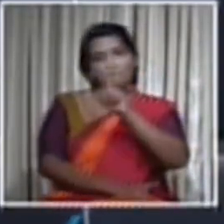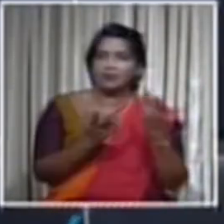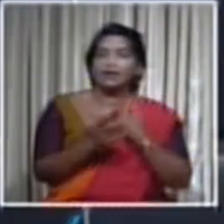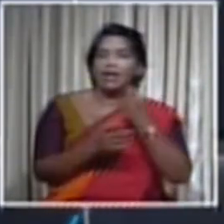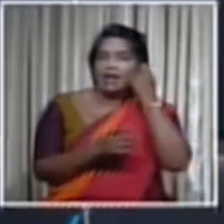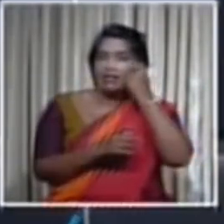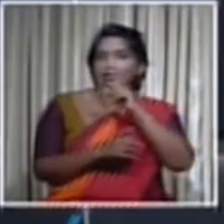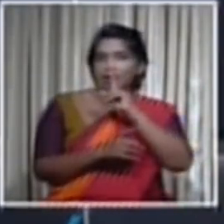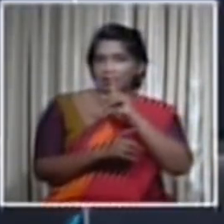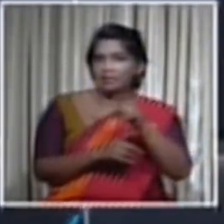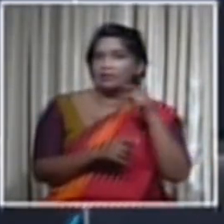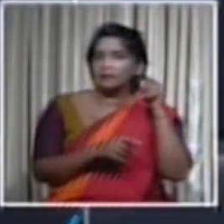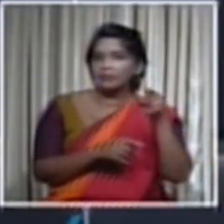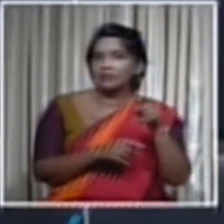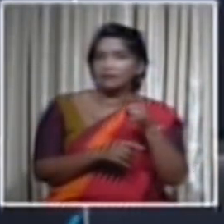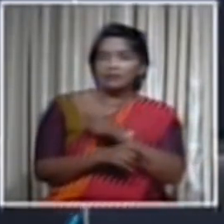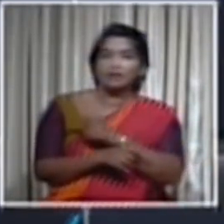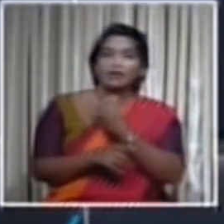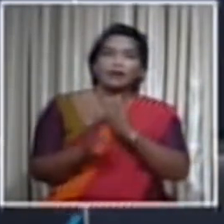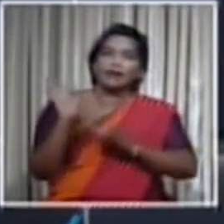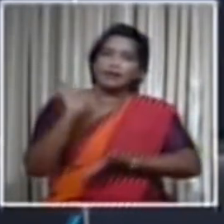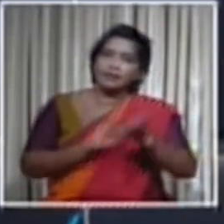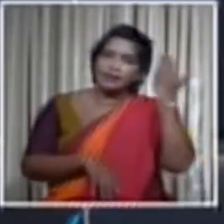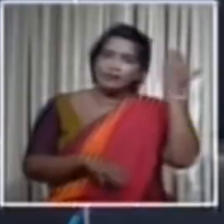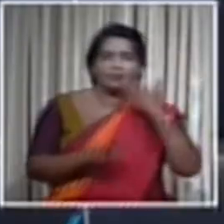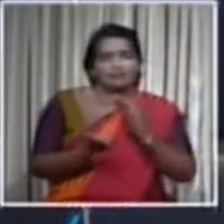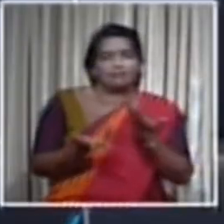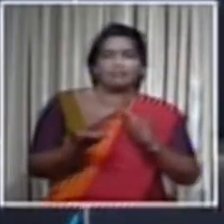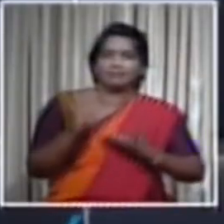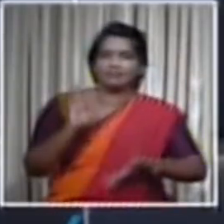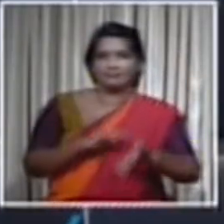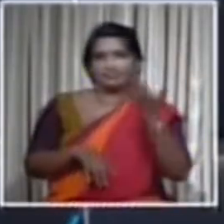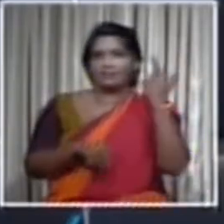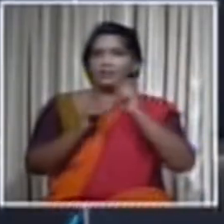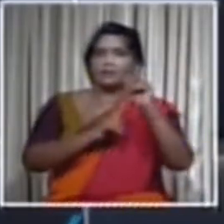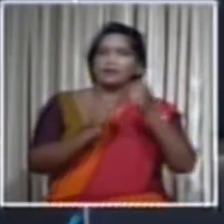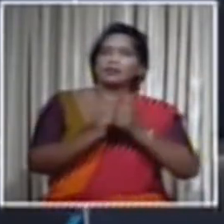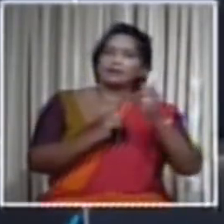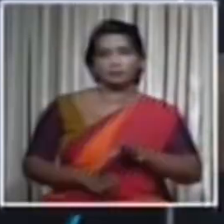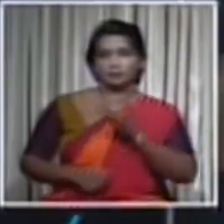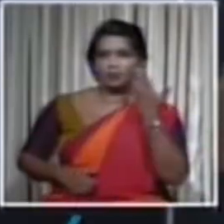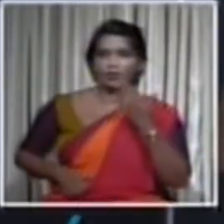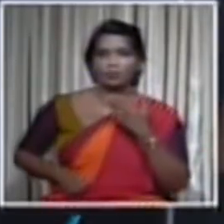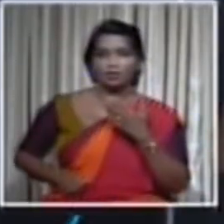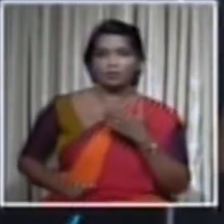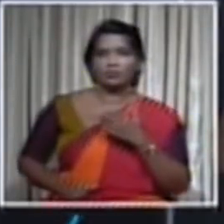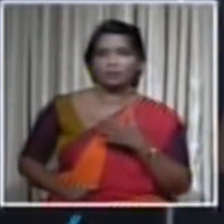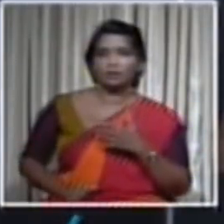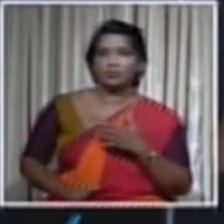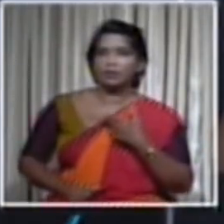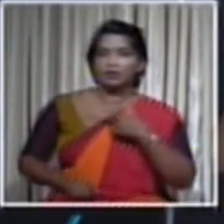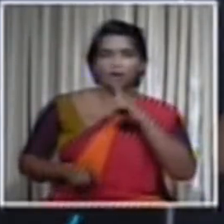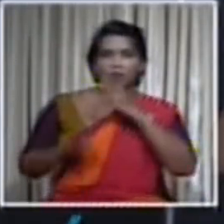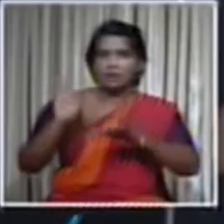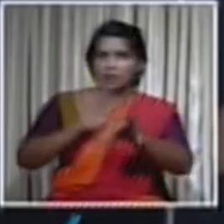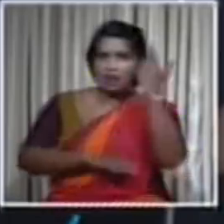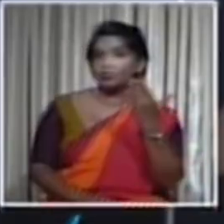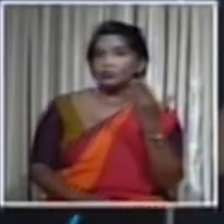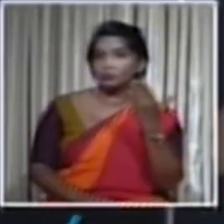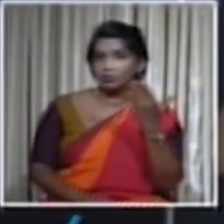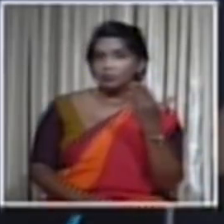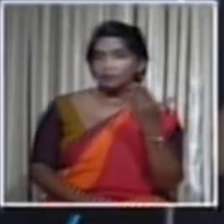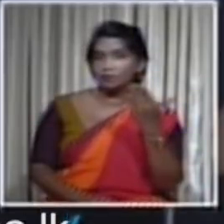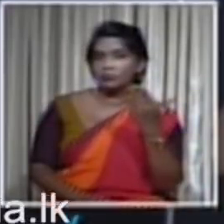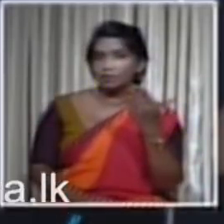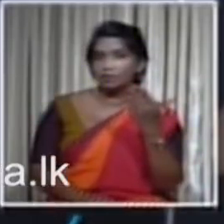කමන්නේ මෙතුමා කියනවා මට යන්න කියලා මම යන්නම් එතකොට පාර්ලිමේන්තුව වැඩ කටයුතු එතනින් අවසන් කර. අපි කවුරුත් එතුමාට ඒවත් වෙලා යන්න කියන්නේ